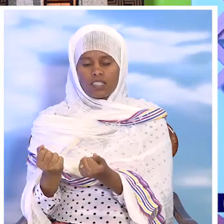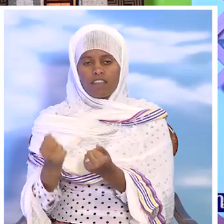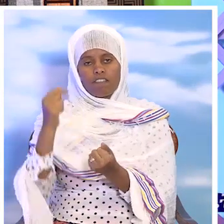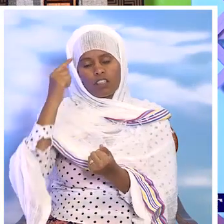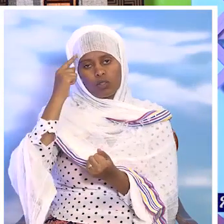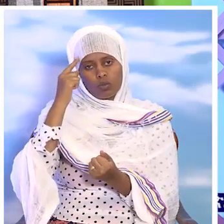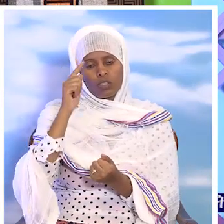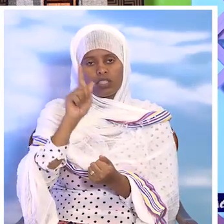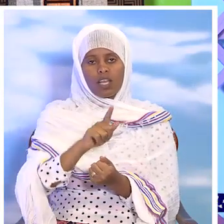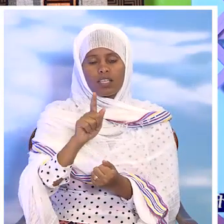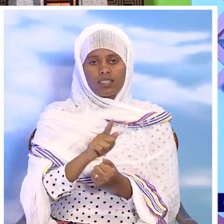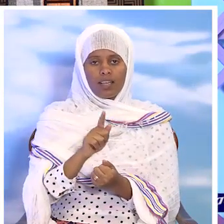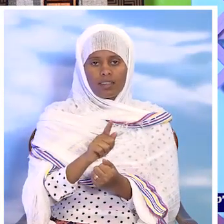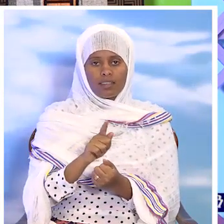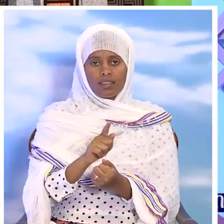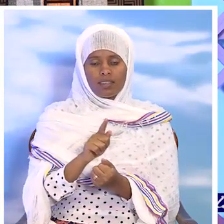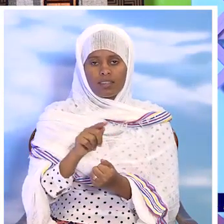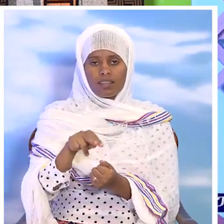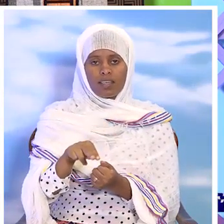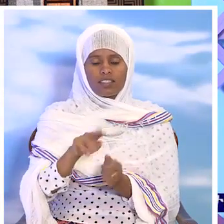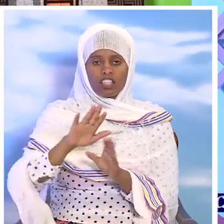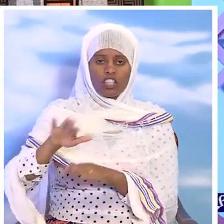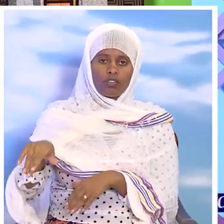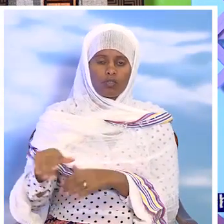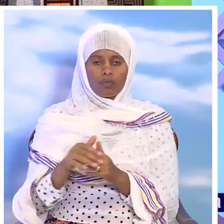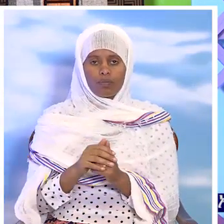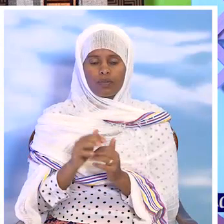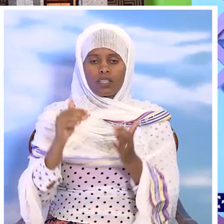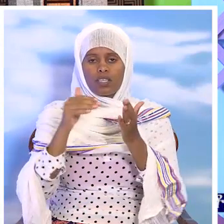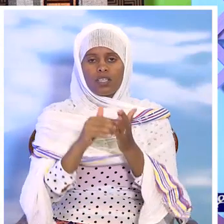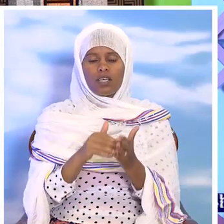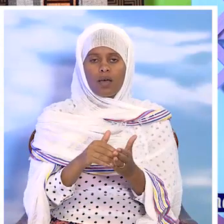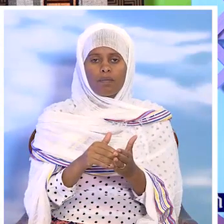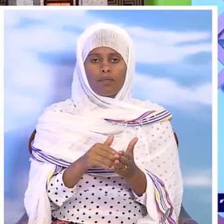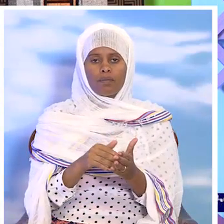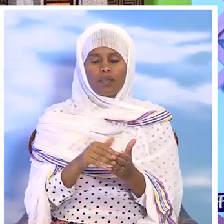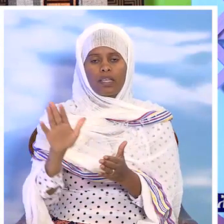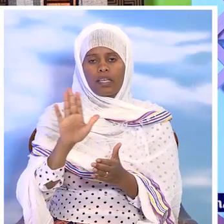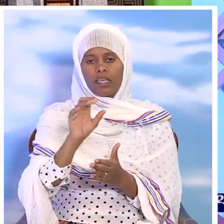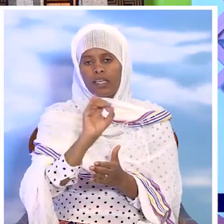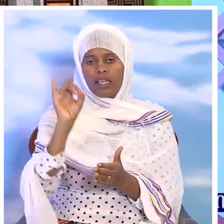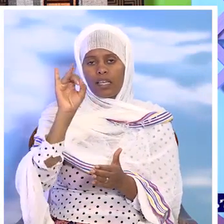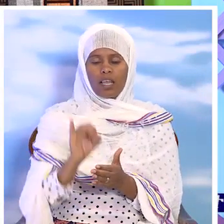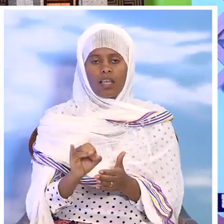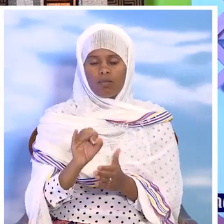ንናዝሬት ወሃደጋ ንናዝሬት ንናዝሬት ሓዲጉ ናብ ገሊላን